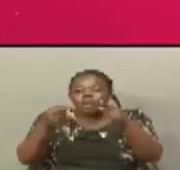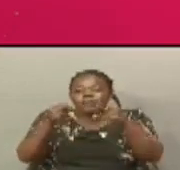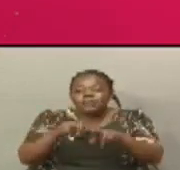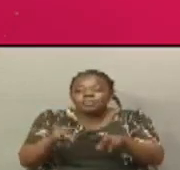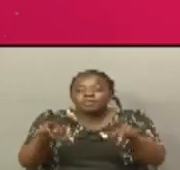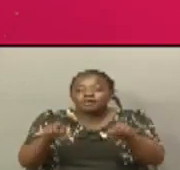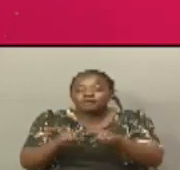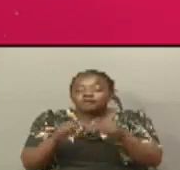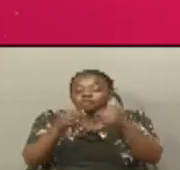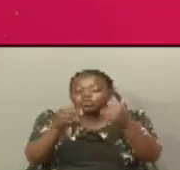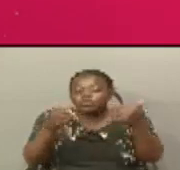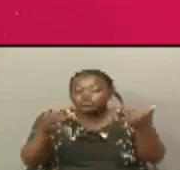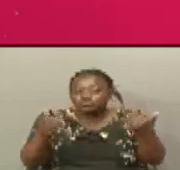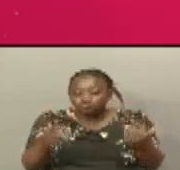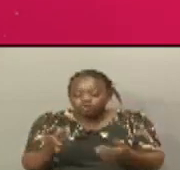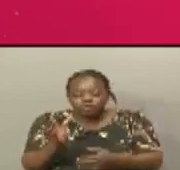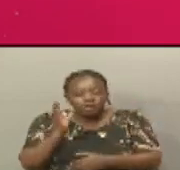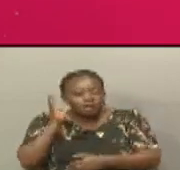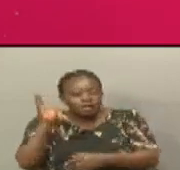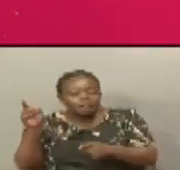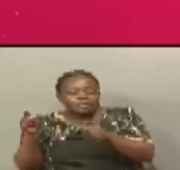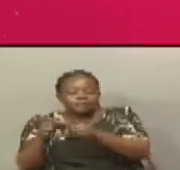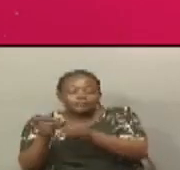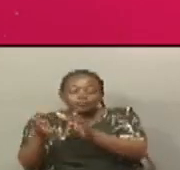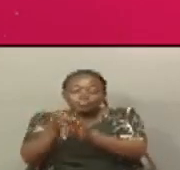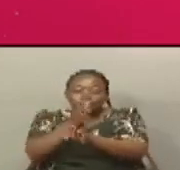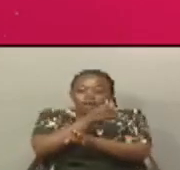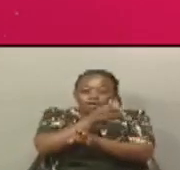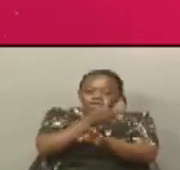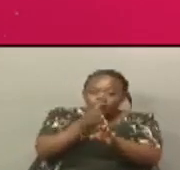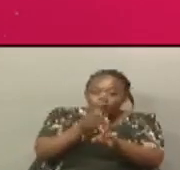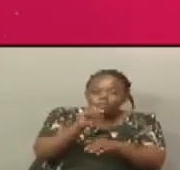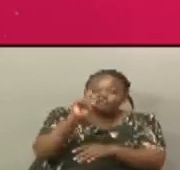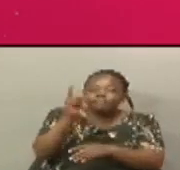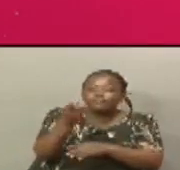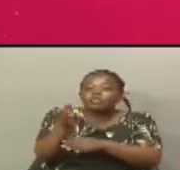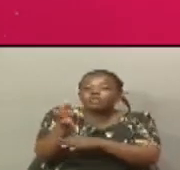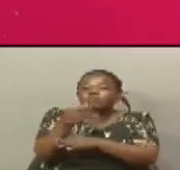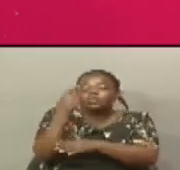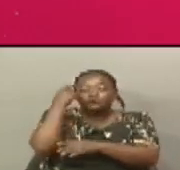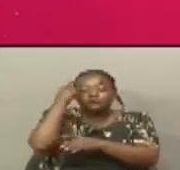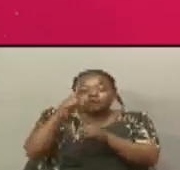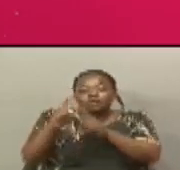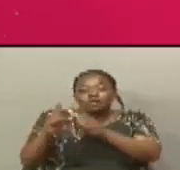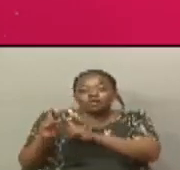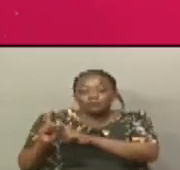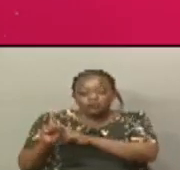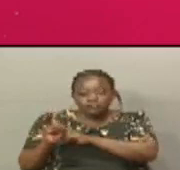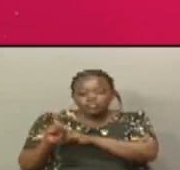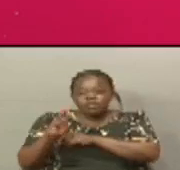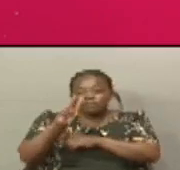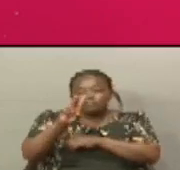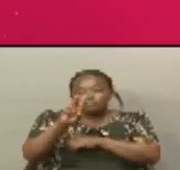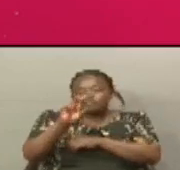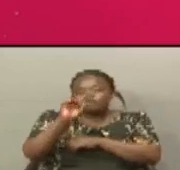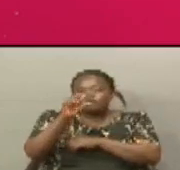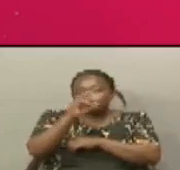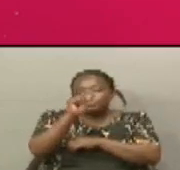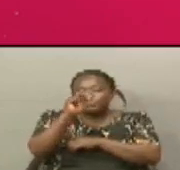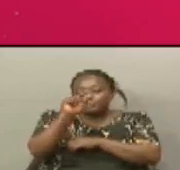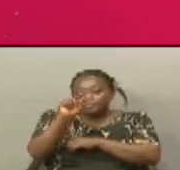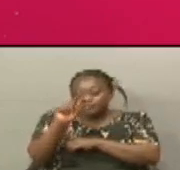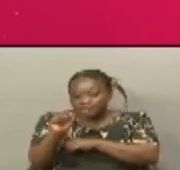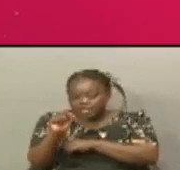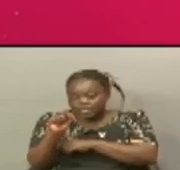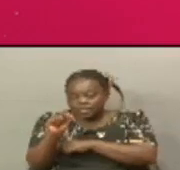n'abaana babawulireko n'okubabudaabuda. Mu kusooka minisita w'ebyokwerinda Vincent Bamulangachi